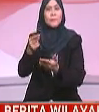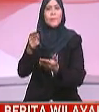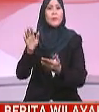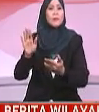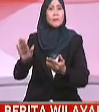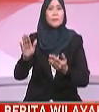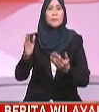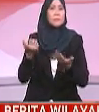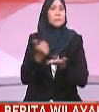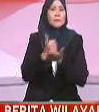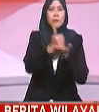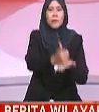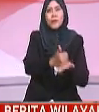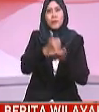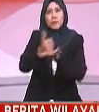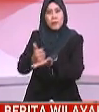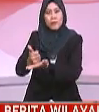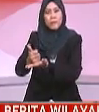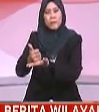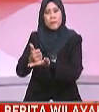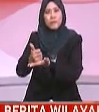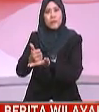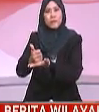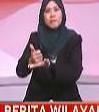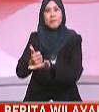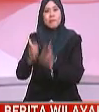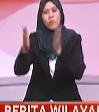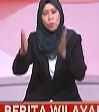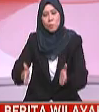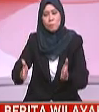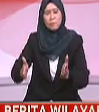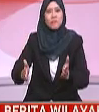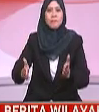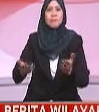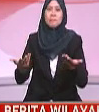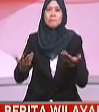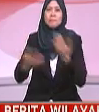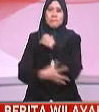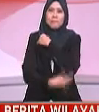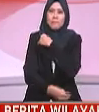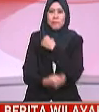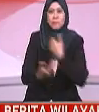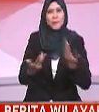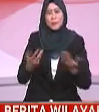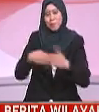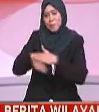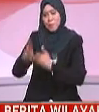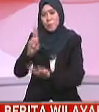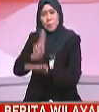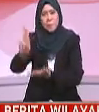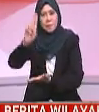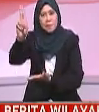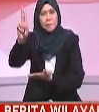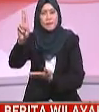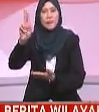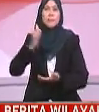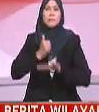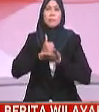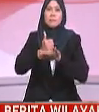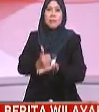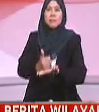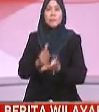beliau tentang bantuan-bantuan kepada yang tidak berkemampuan untuk masuk ke universiti. Ini